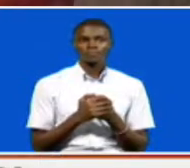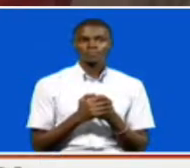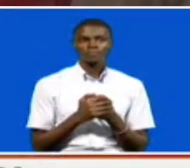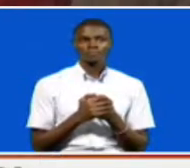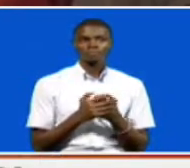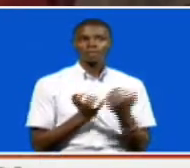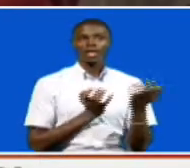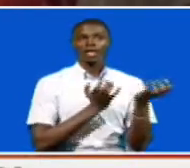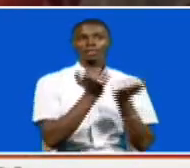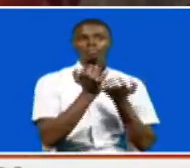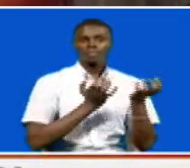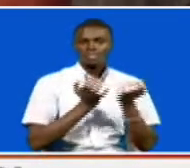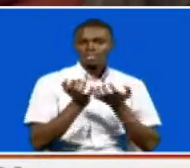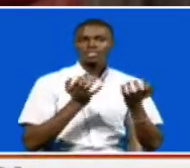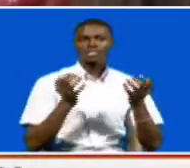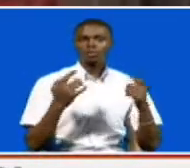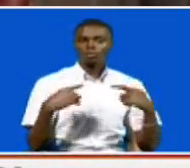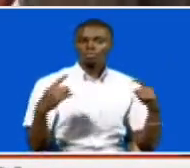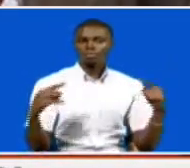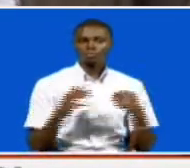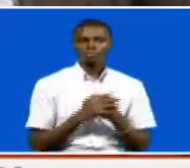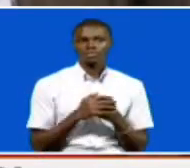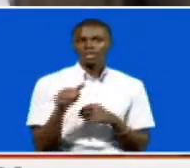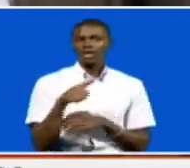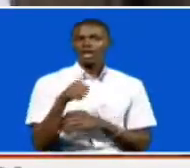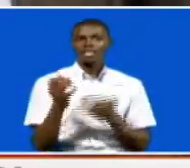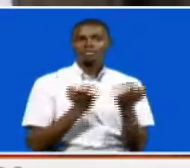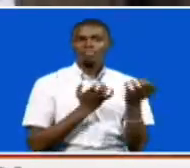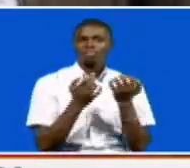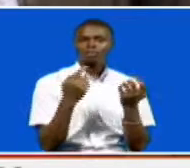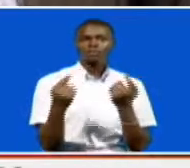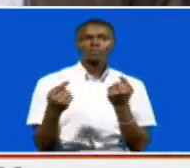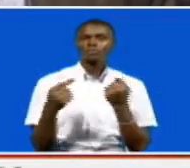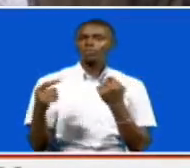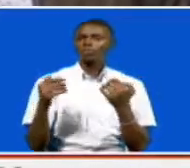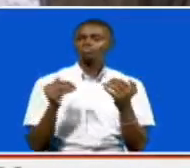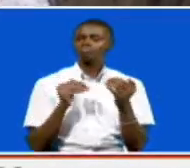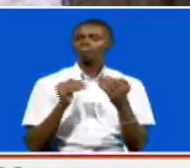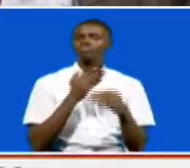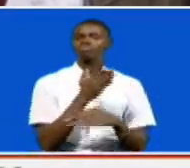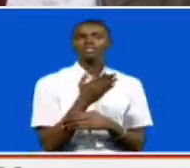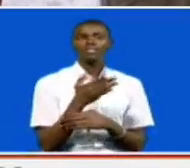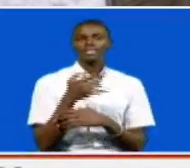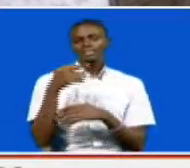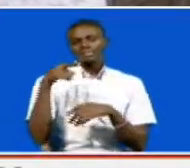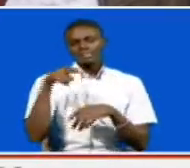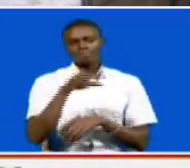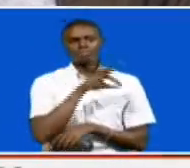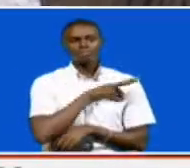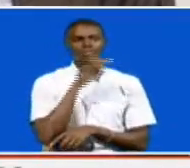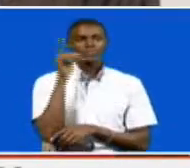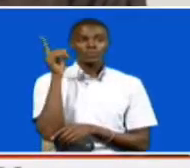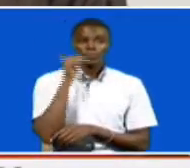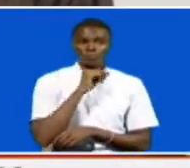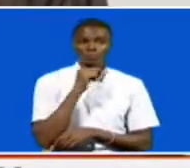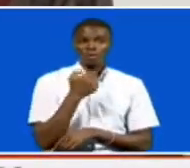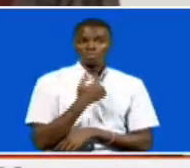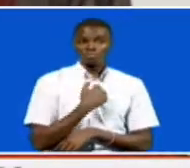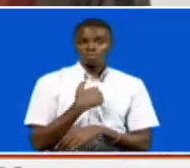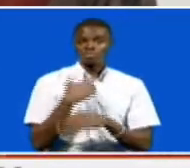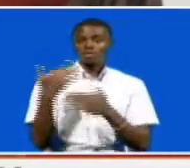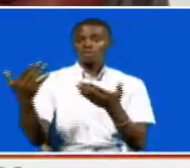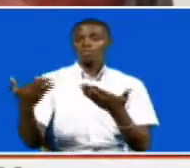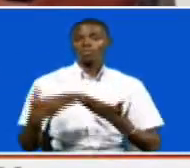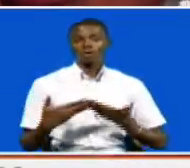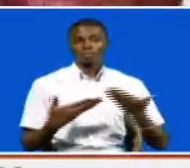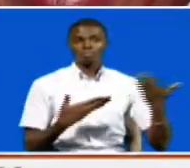na biashara zitanawiri. Kuna wale watu wanafanya biashara ndogo ndogo wako hapa, pia wamepata kitu. Kwa hivyo mimi